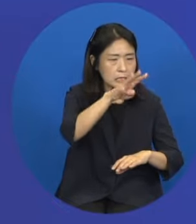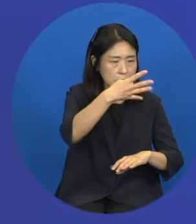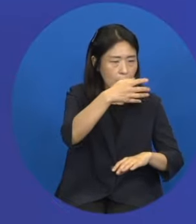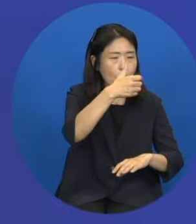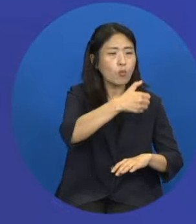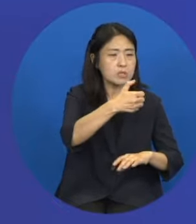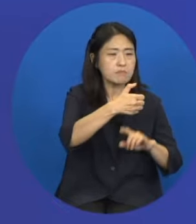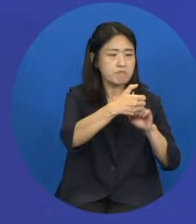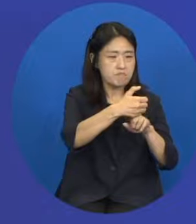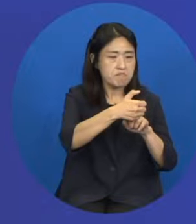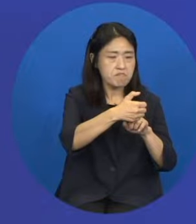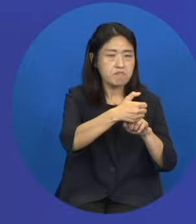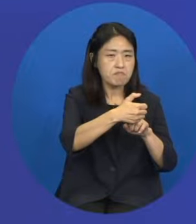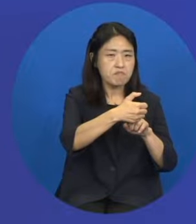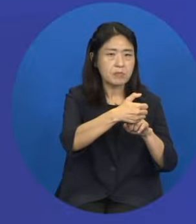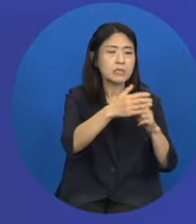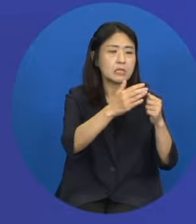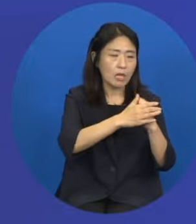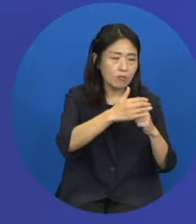뭐 그런 상상도 하게 되더라고요.